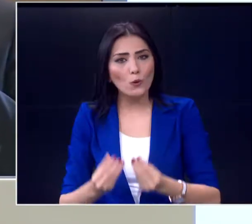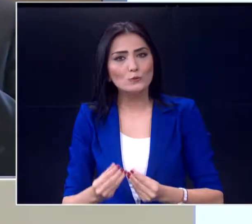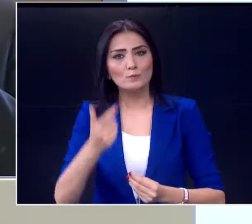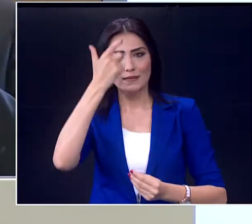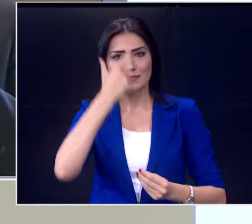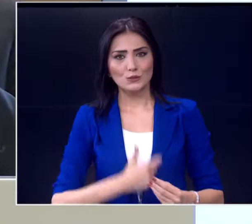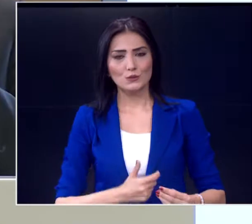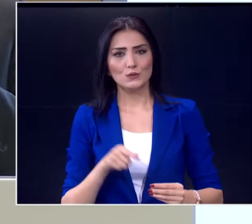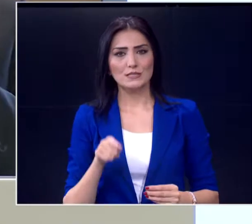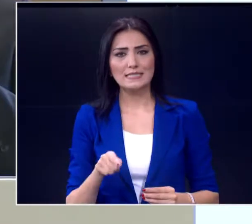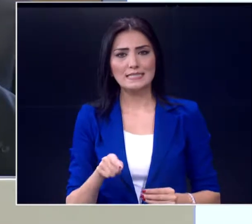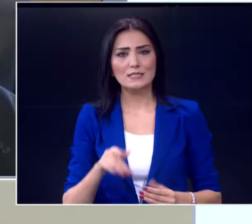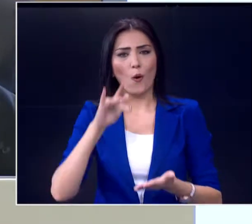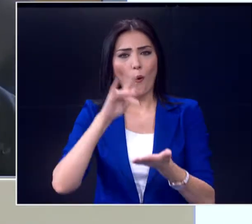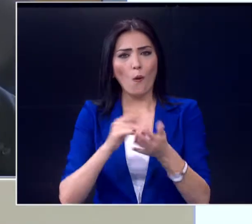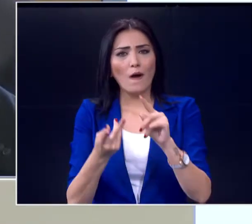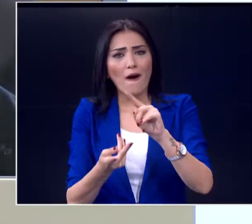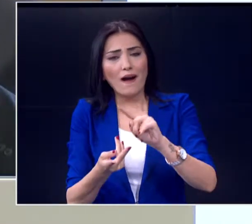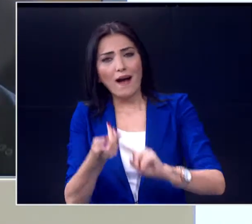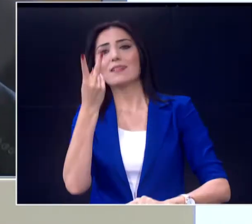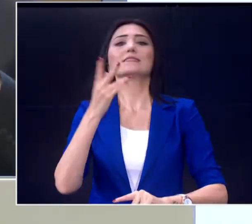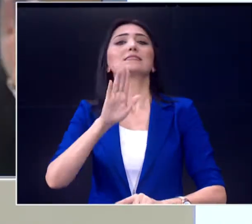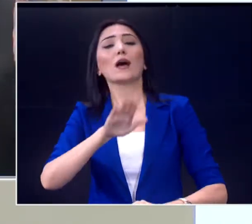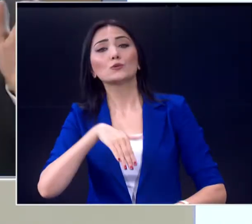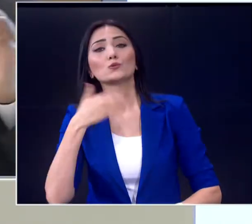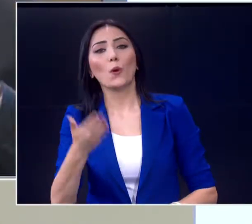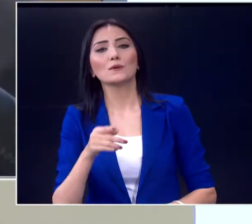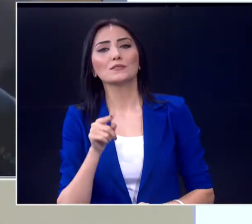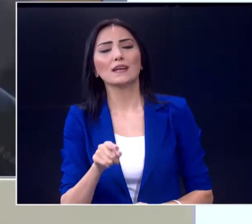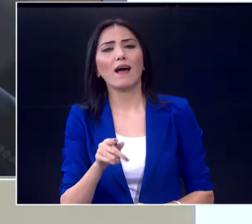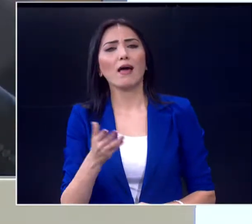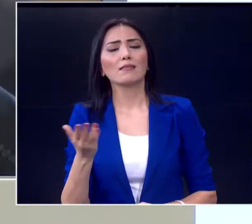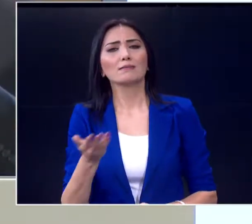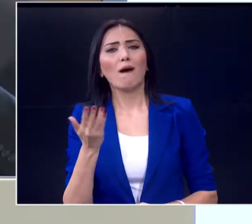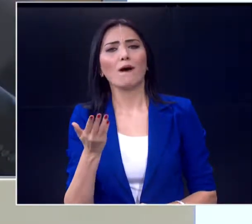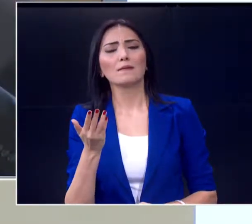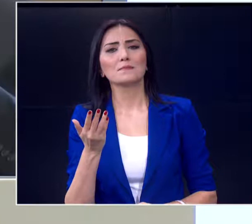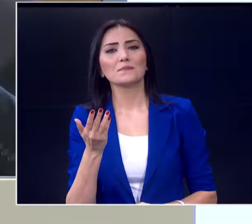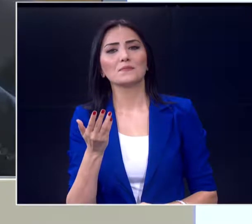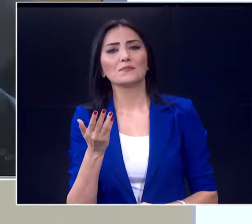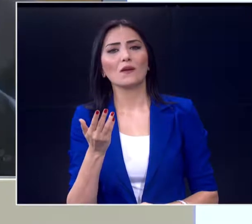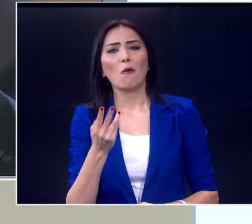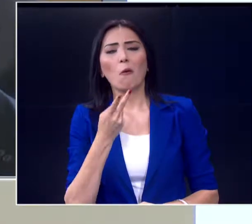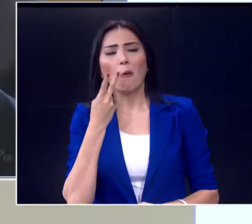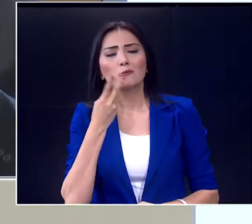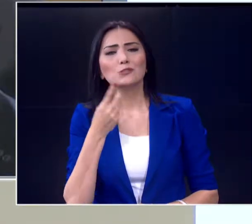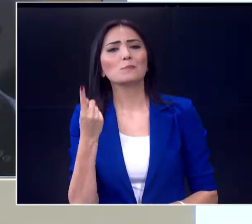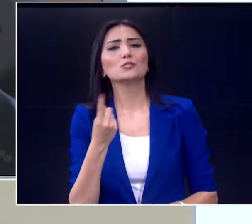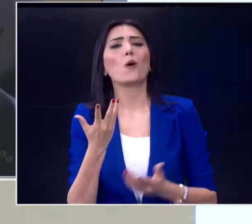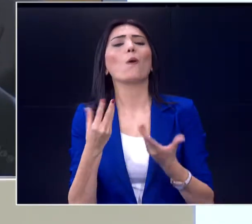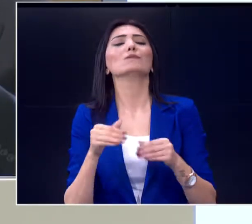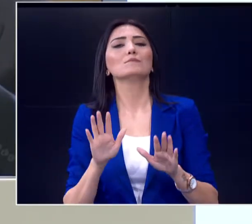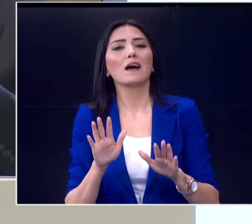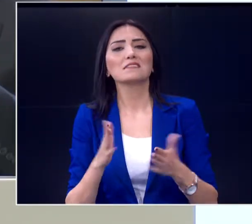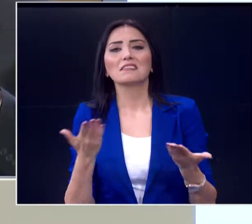vasfınız ortadan kalktıktan sonra daha konuşacak bir şeyiniz